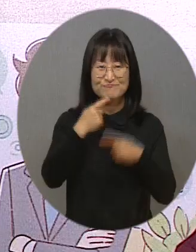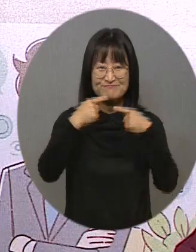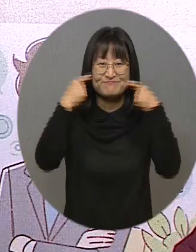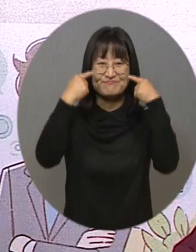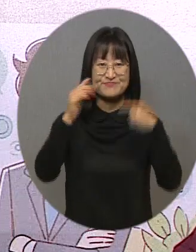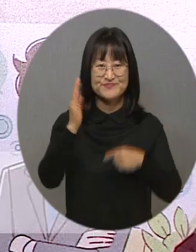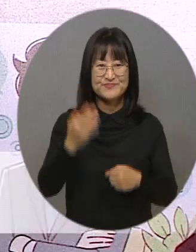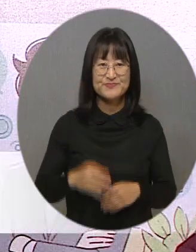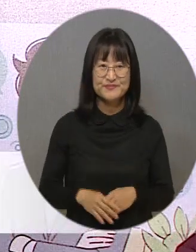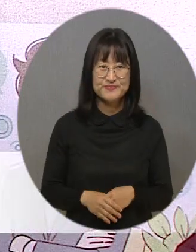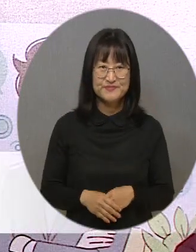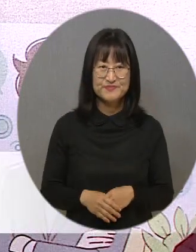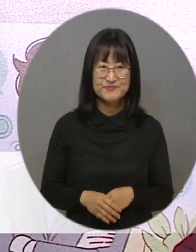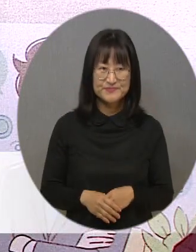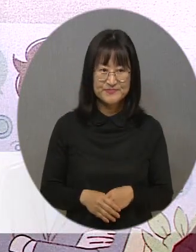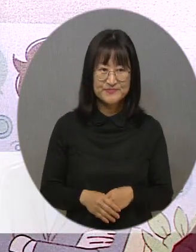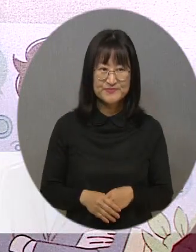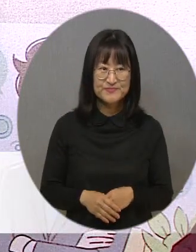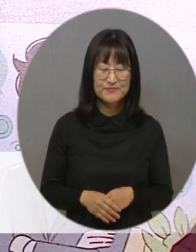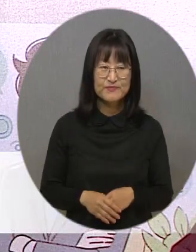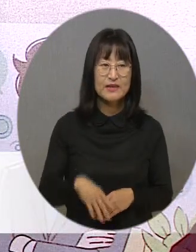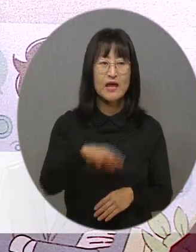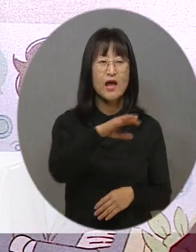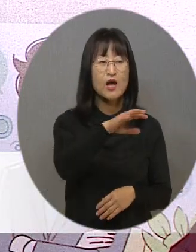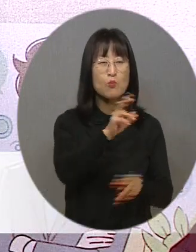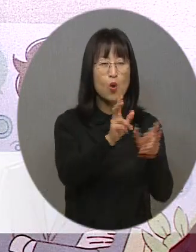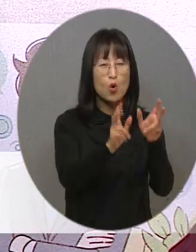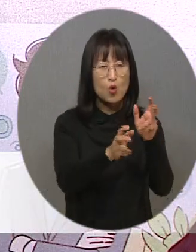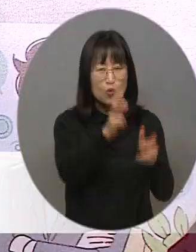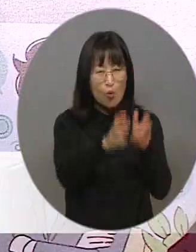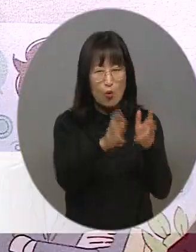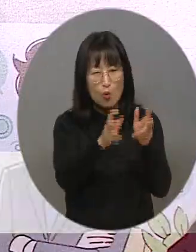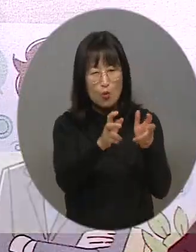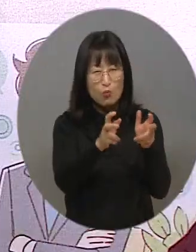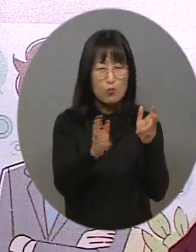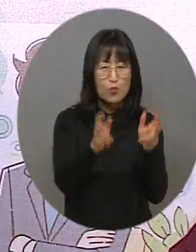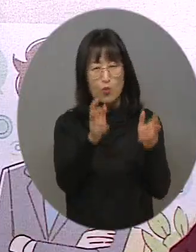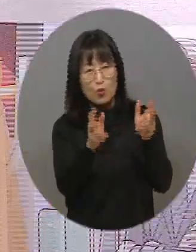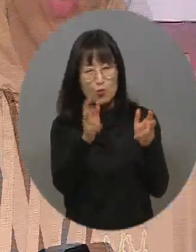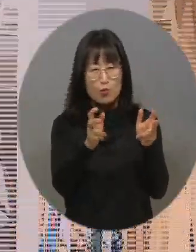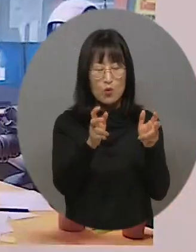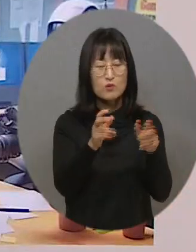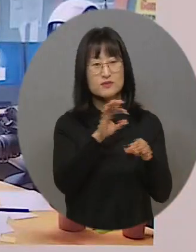알버트 코딩 하니까 재밌었어요.